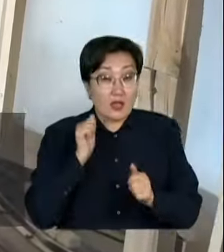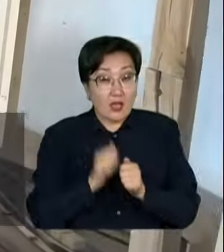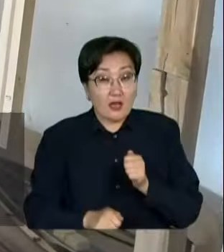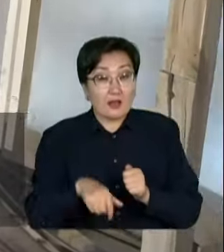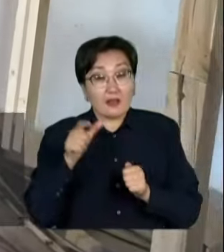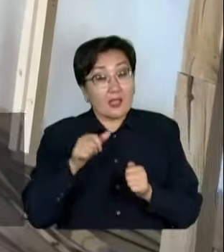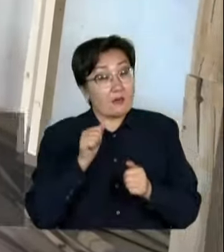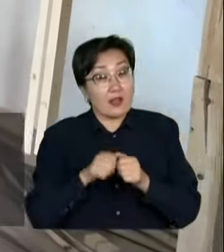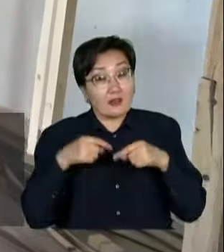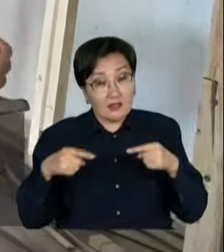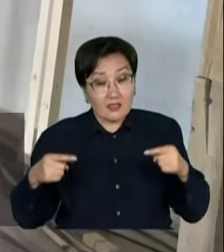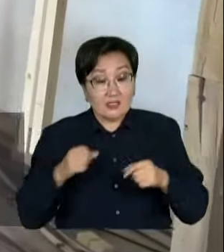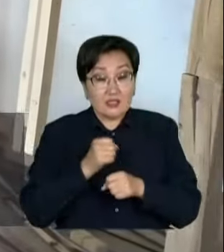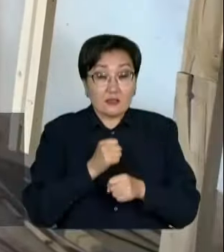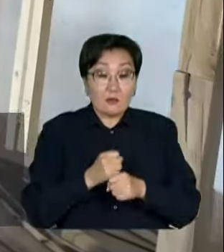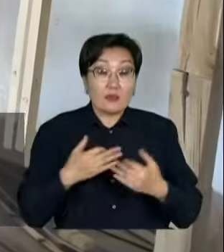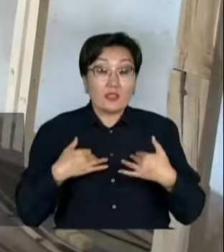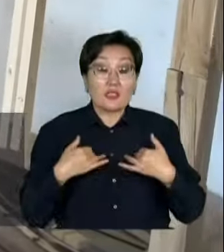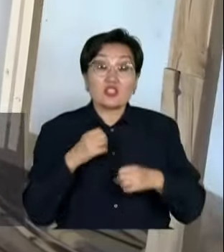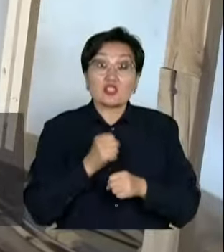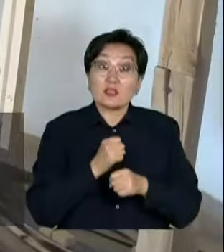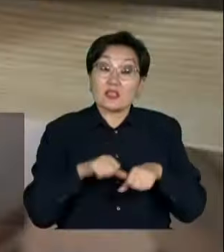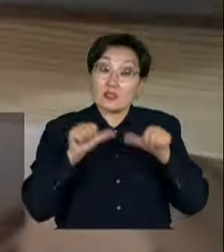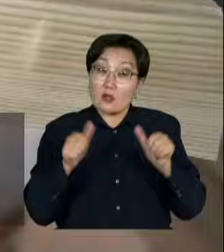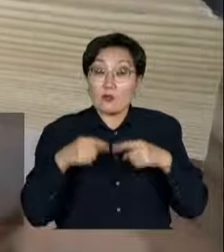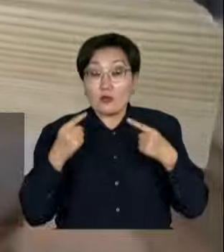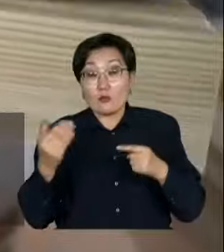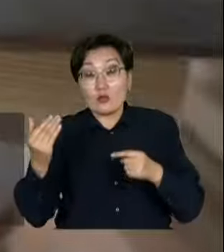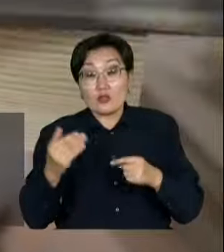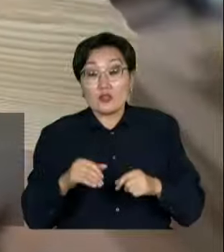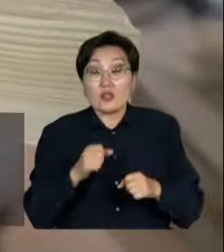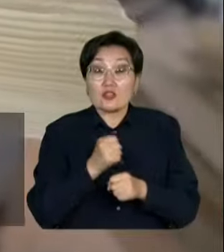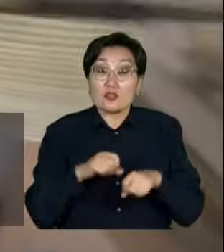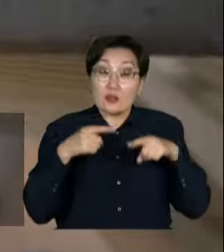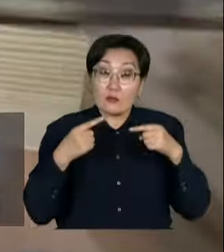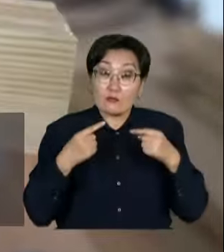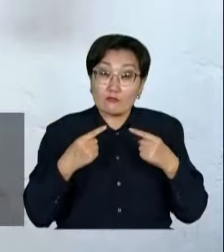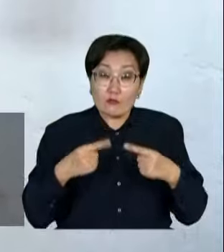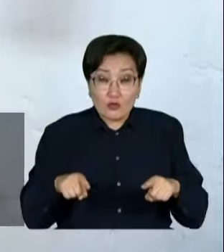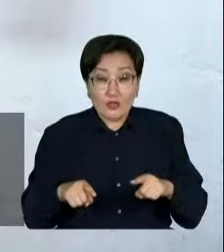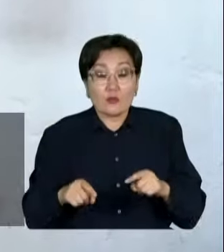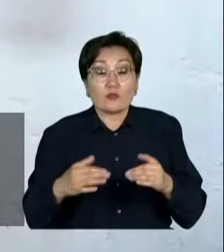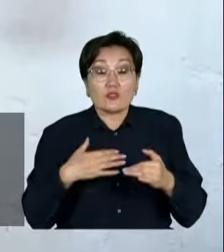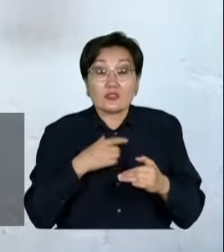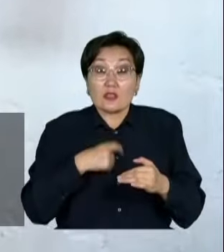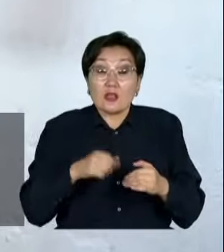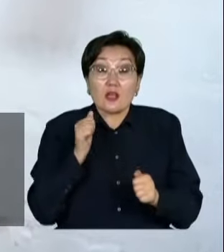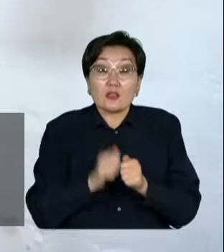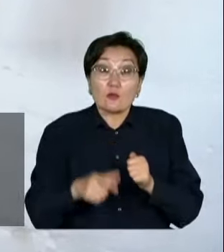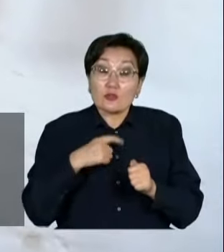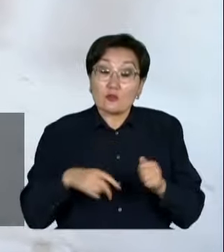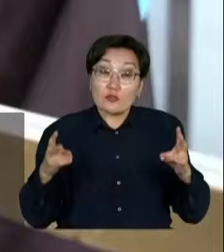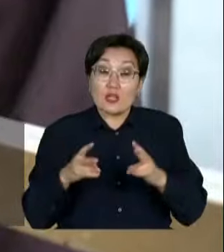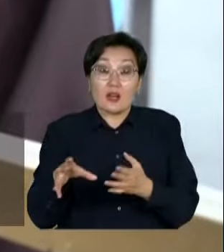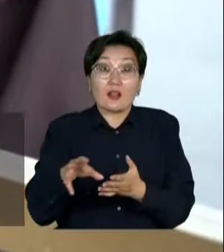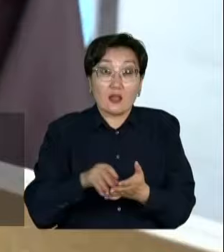жасайды домбыраны, әргім әрқалай істейді. Менің жасасым бөлек, боксерлердікі бөлек, сол бір-бірімізге керектісін аламыз. Өссек, көрсек деген мақсат